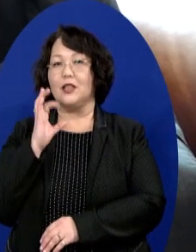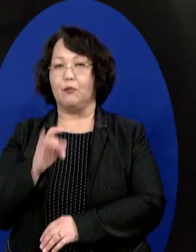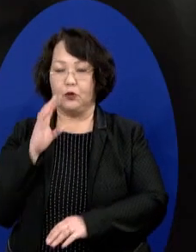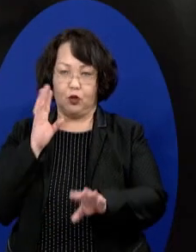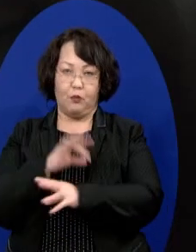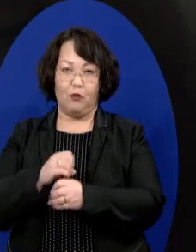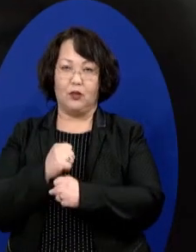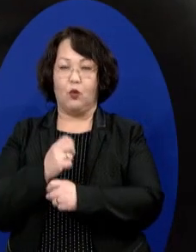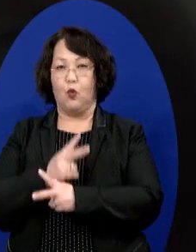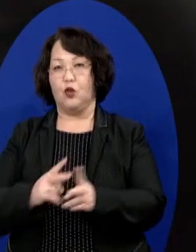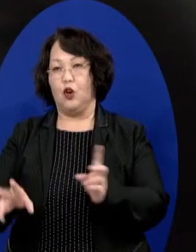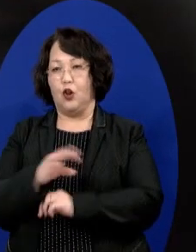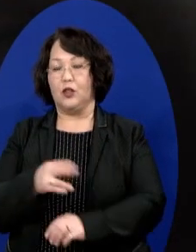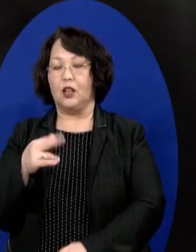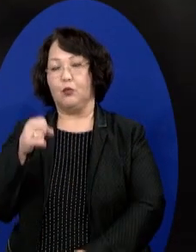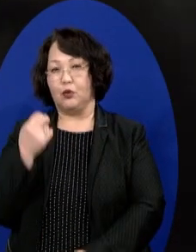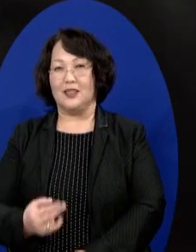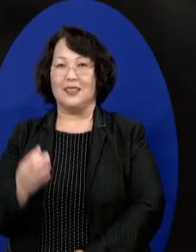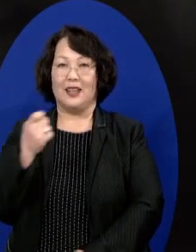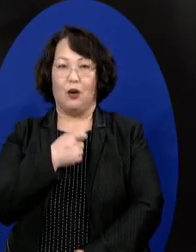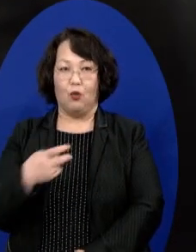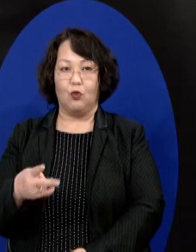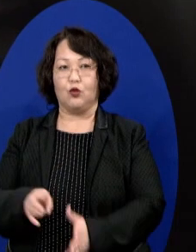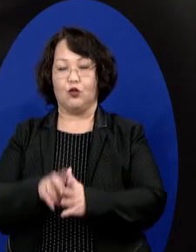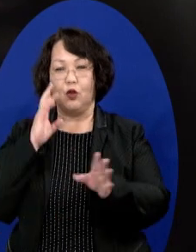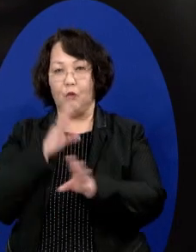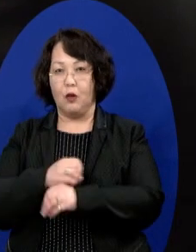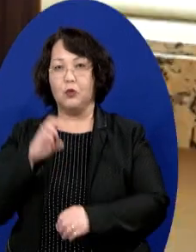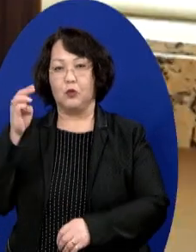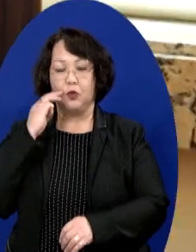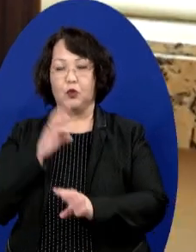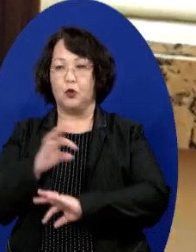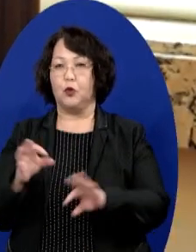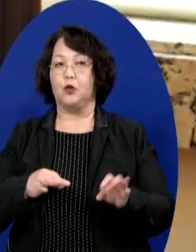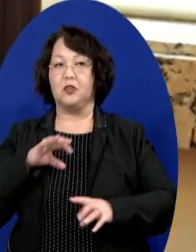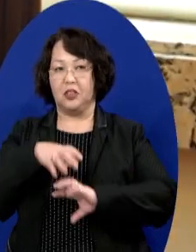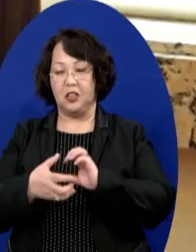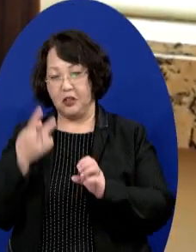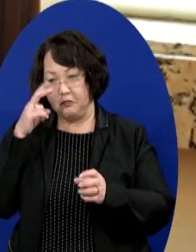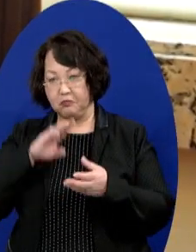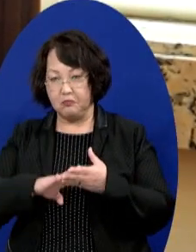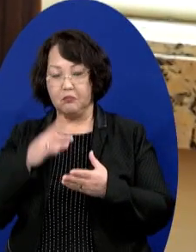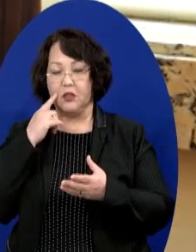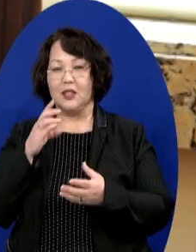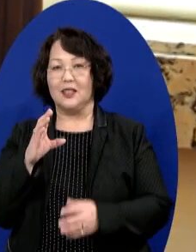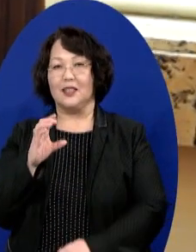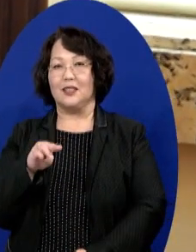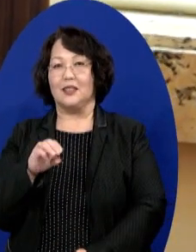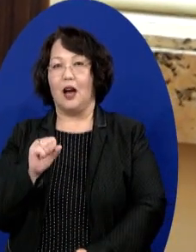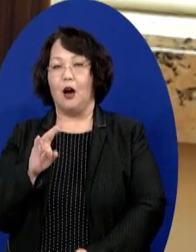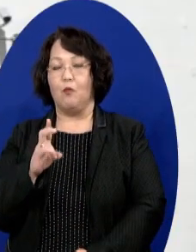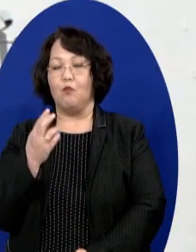зүйн орчин, дид бүтэц, санхүүжилт зэрэг олон туршлагаараа дэлхийд танигдсан. Тухайлбал Стамбул хотын ойн газар гэхэд